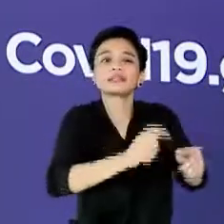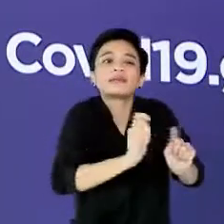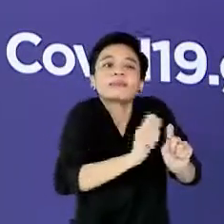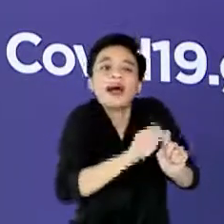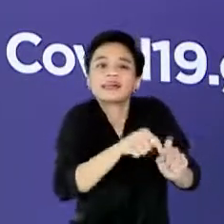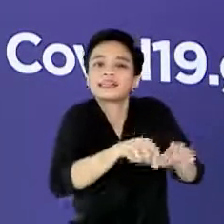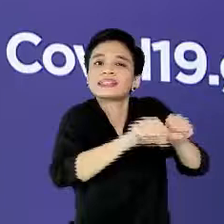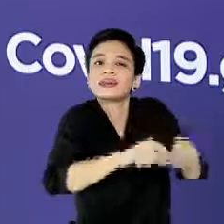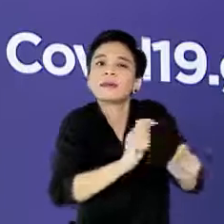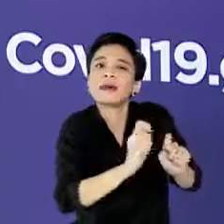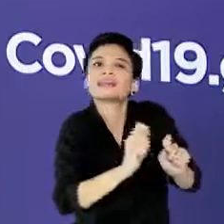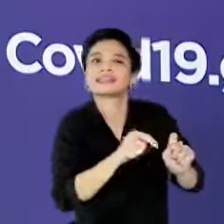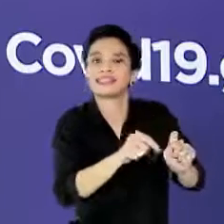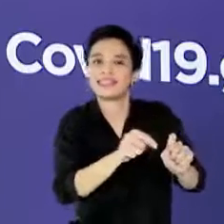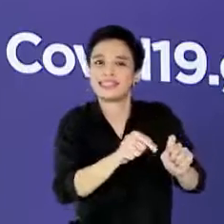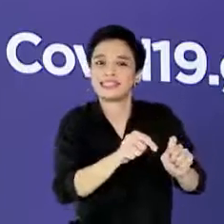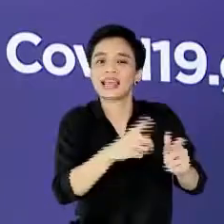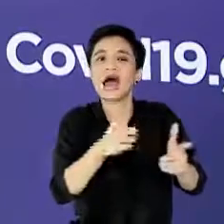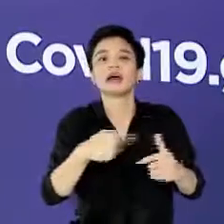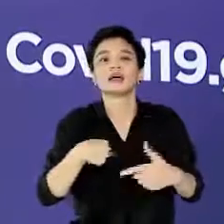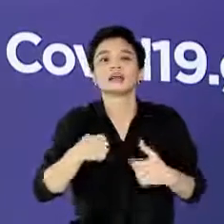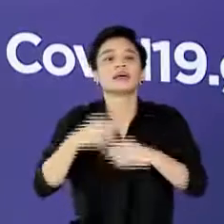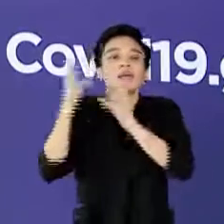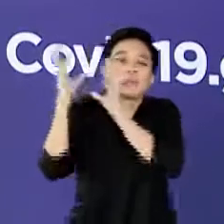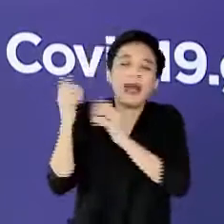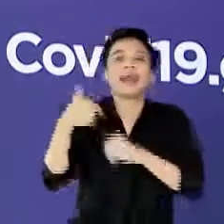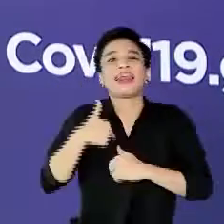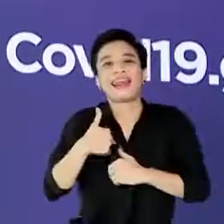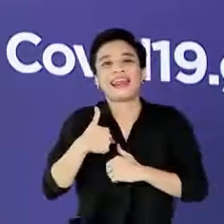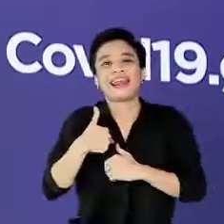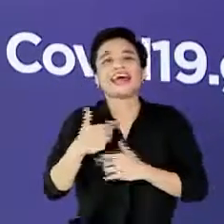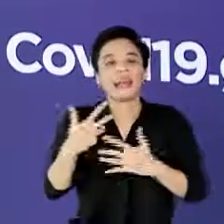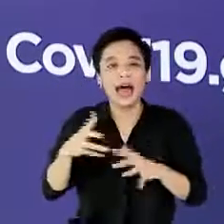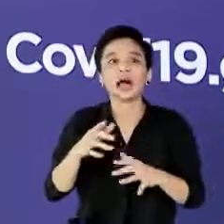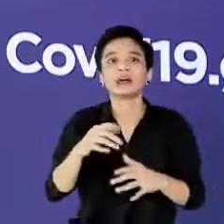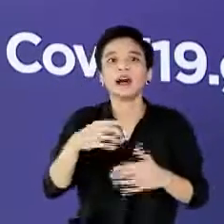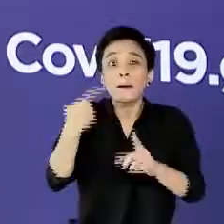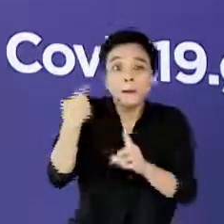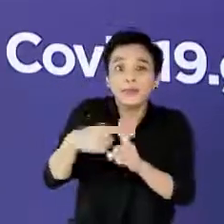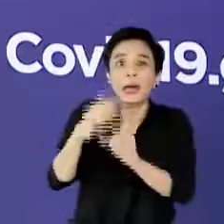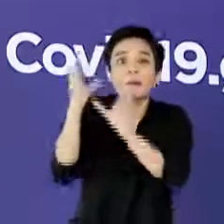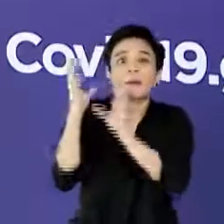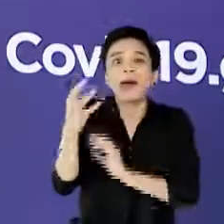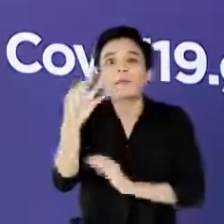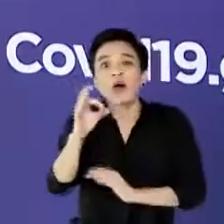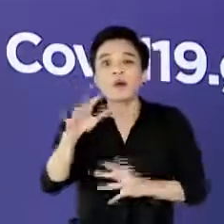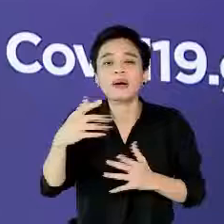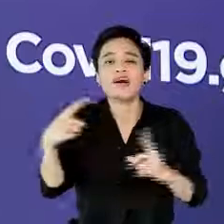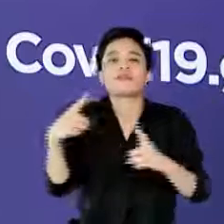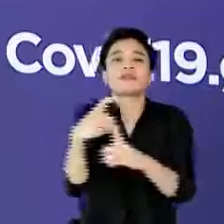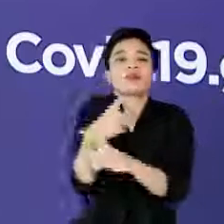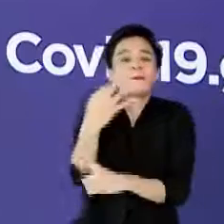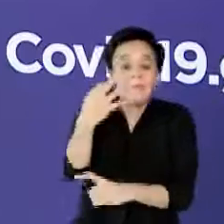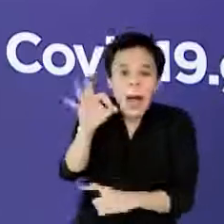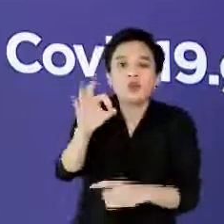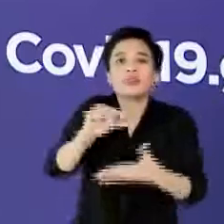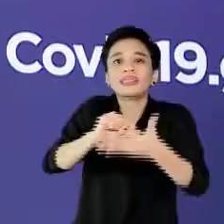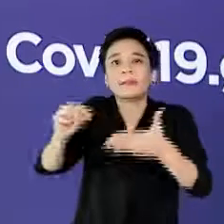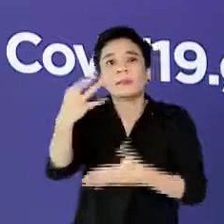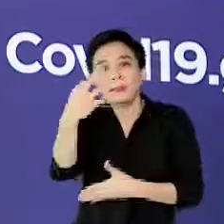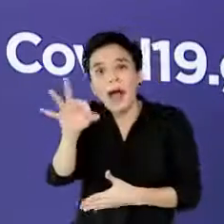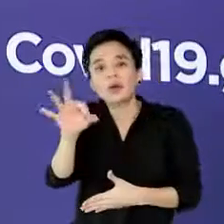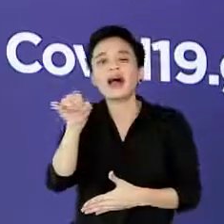beban kita menjadi double burden dengan masuknya beberapa varian baru yang lebih menular dan